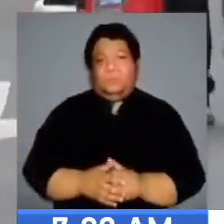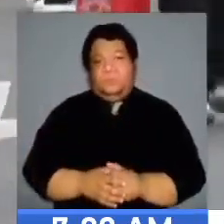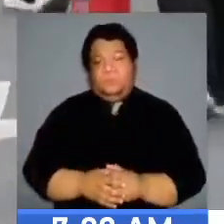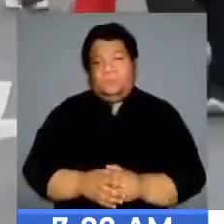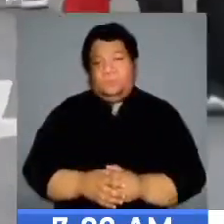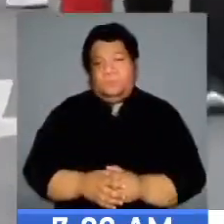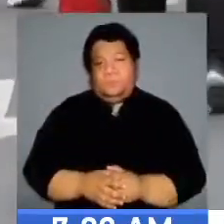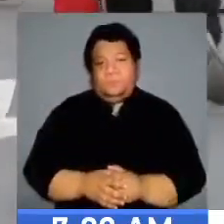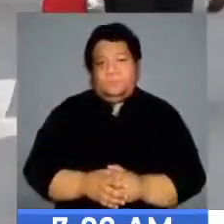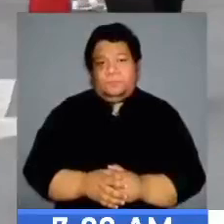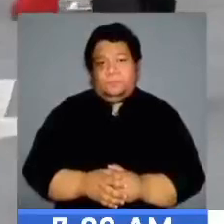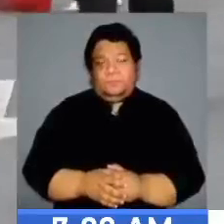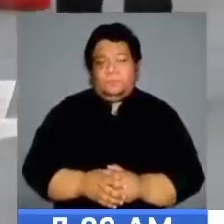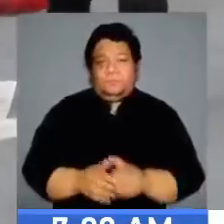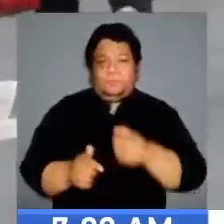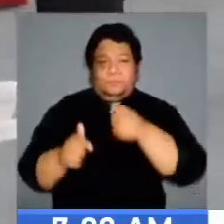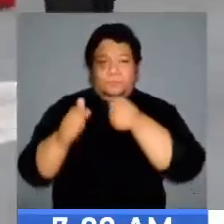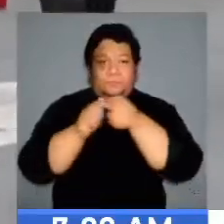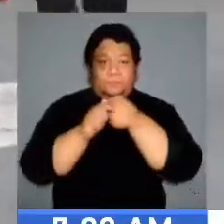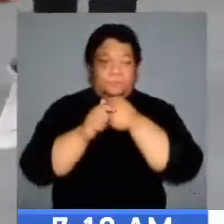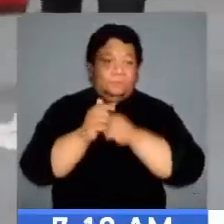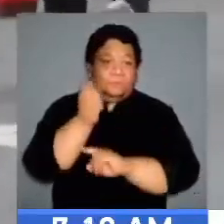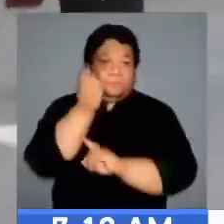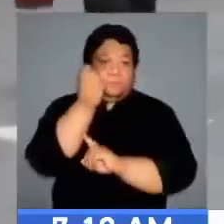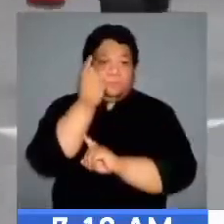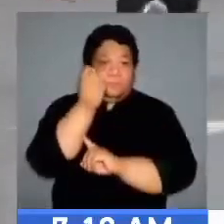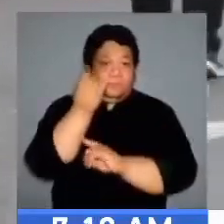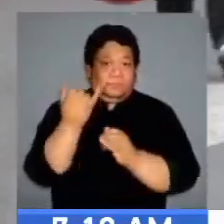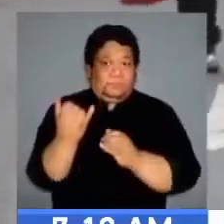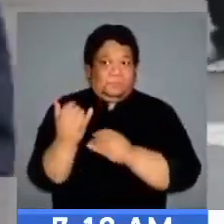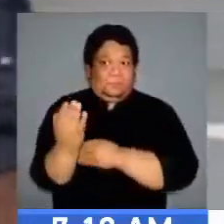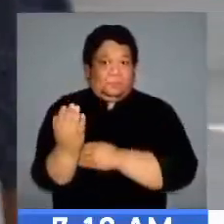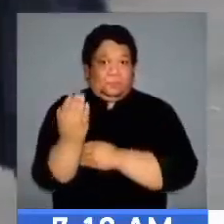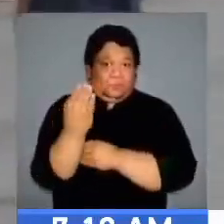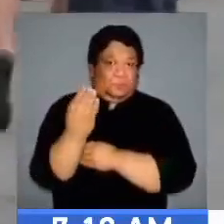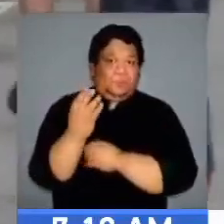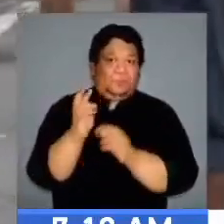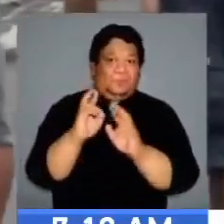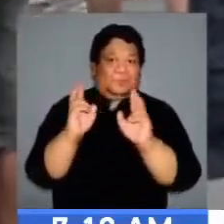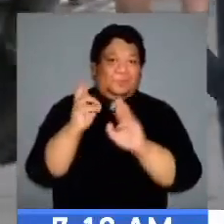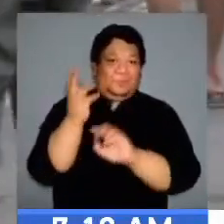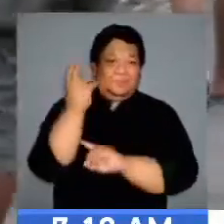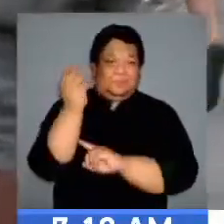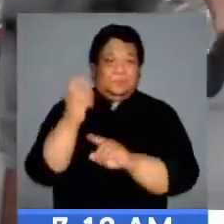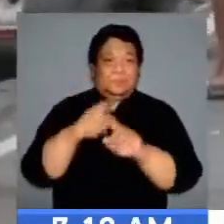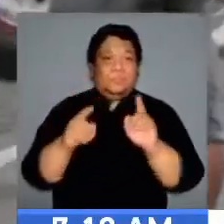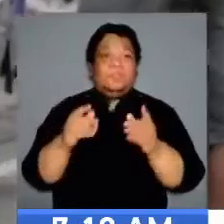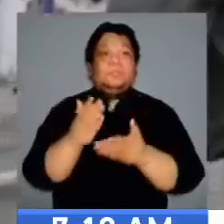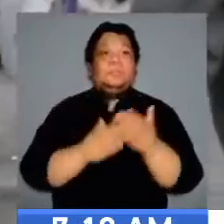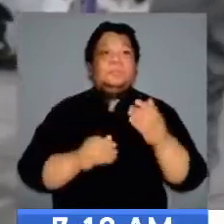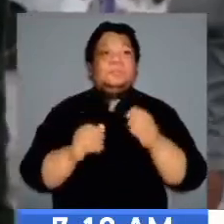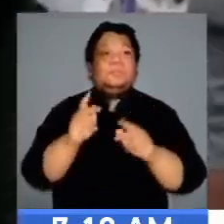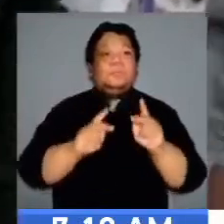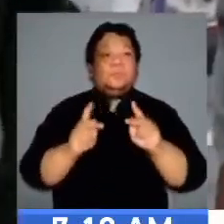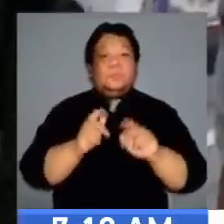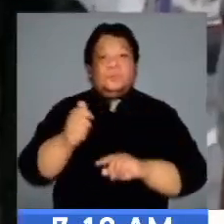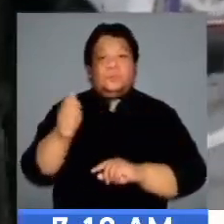Igan, kahit nagsimula na yung Friday morning rush, katulad ng nakikita nyo, wala namang stranded na pasahero dito sa bahaging ito ng